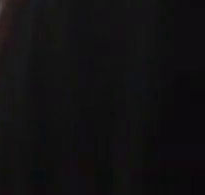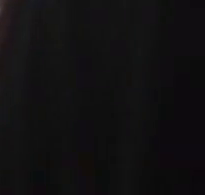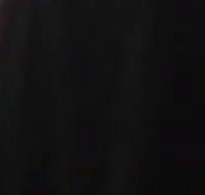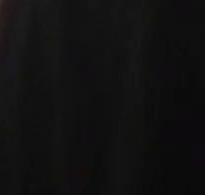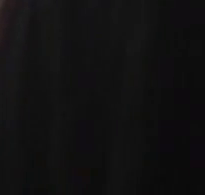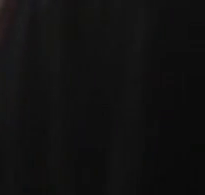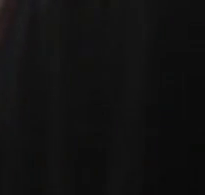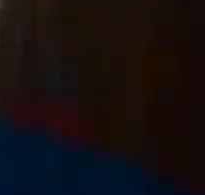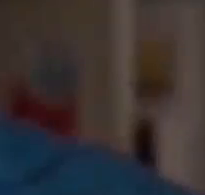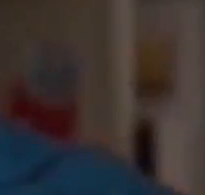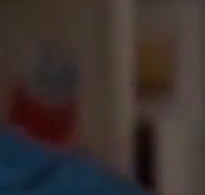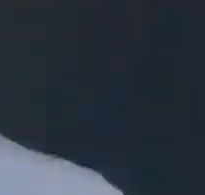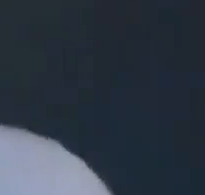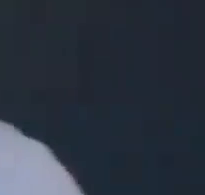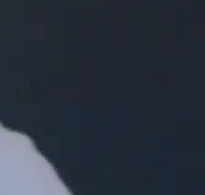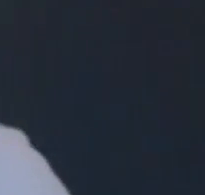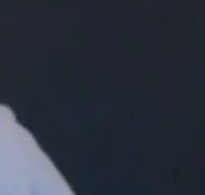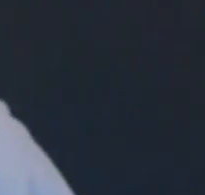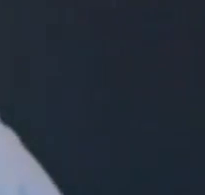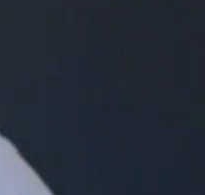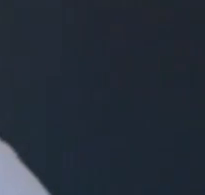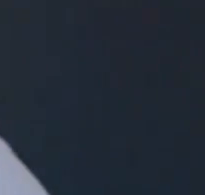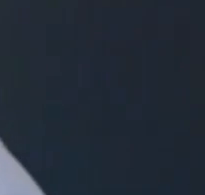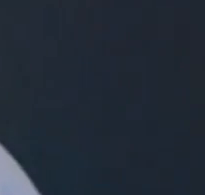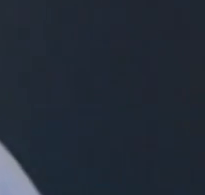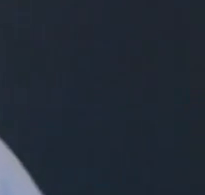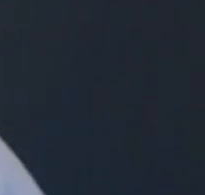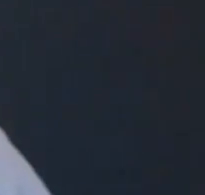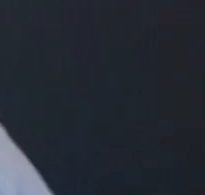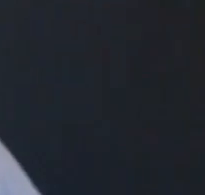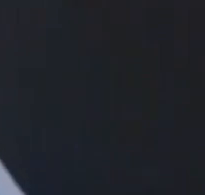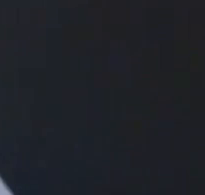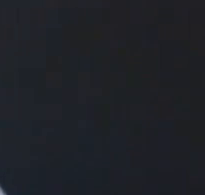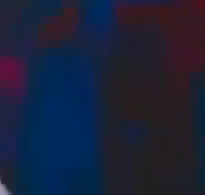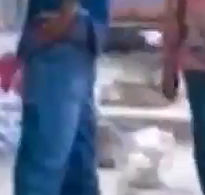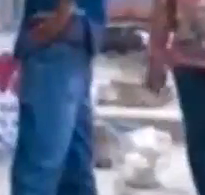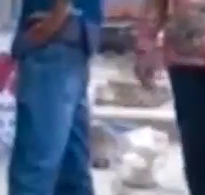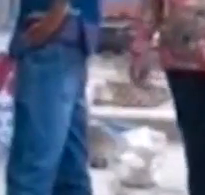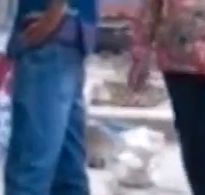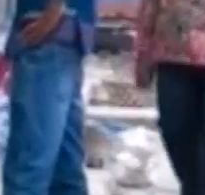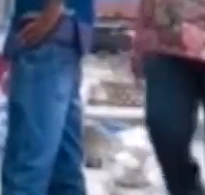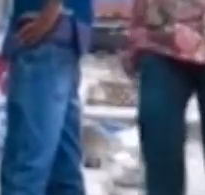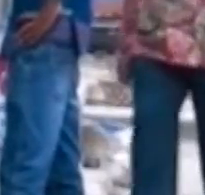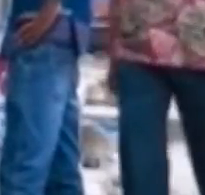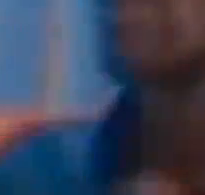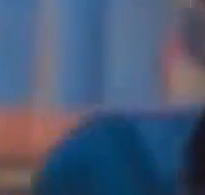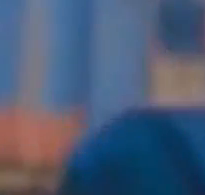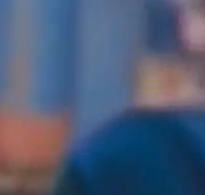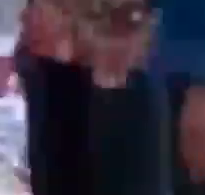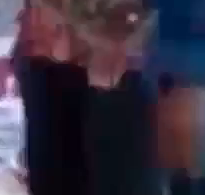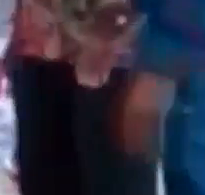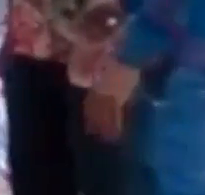kuniharibia biashara na kitu. Alafu sitaki ngojera zako za ajabu ajabu hizo. Geuza kwato zako huko likotoka. Kawa uwe familia